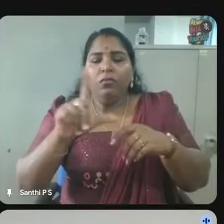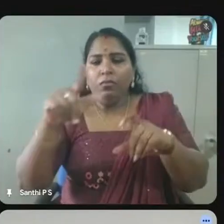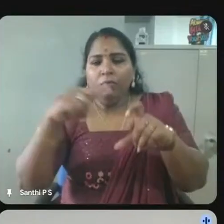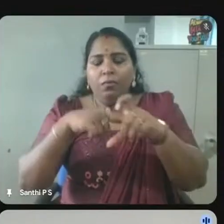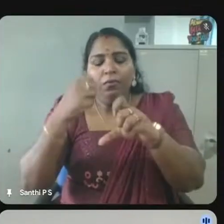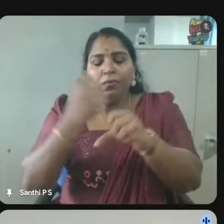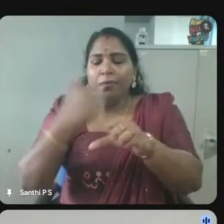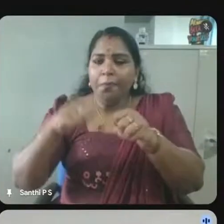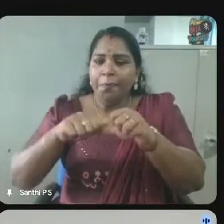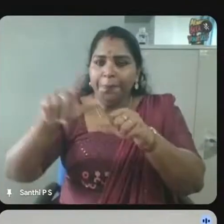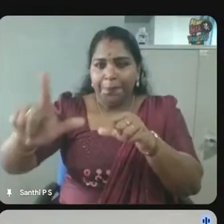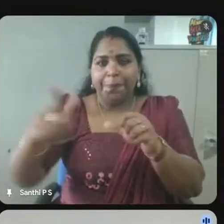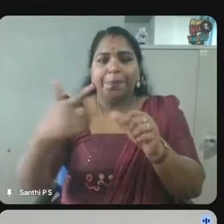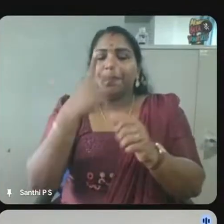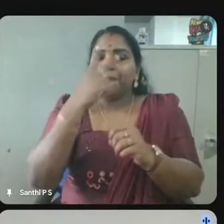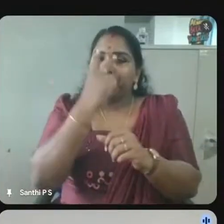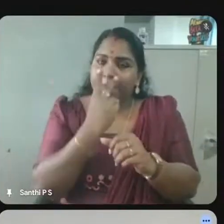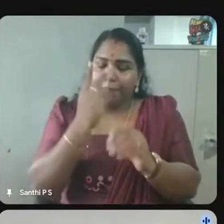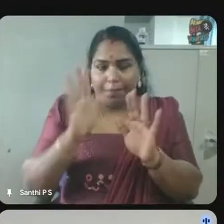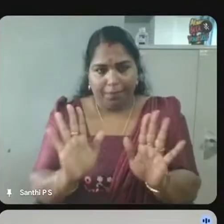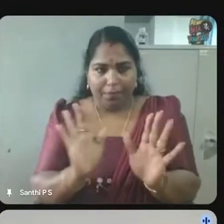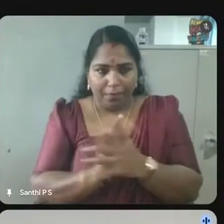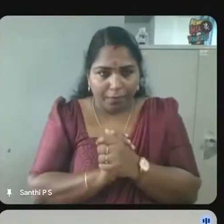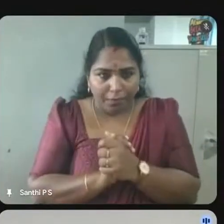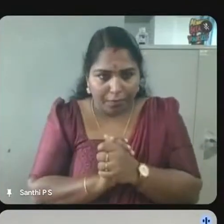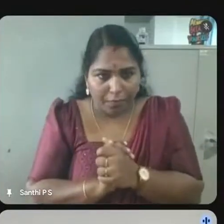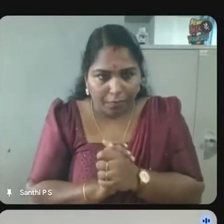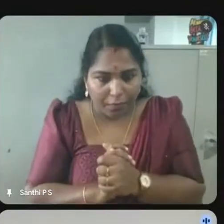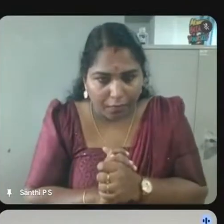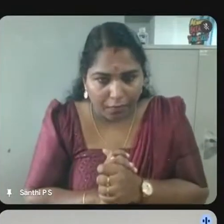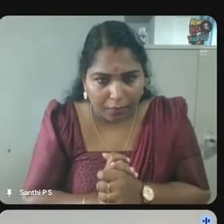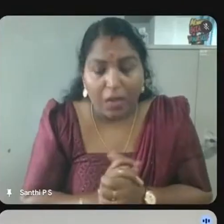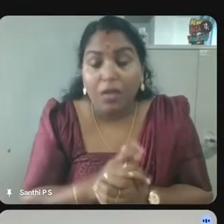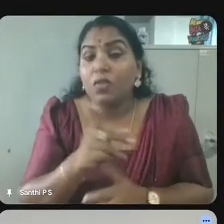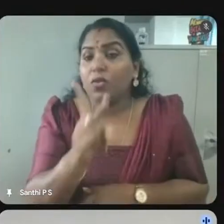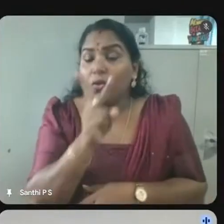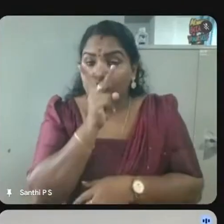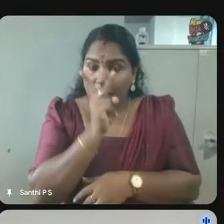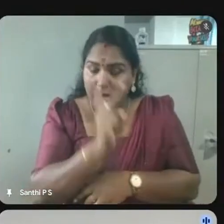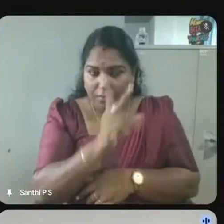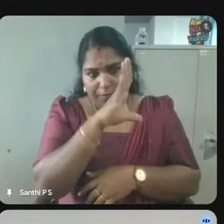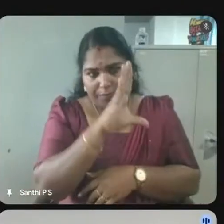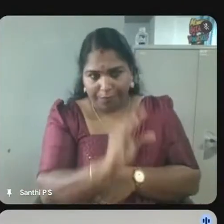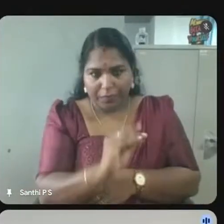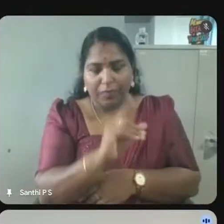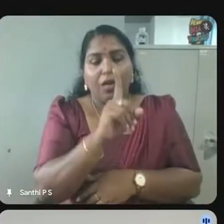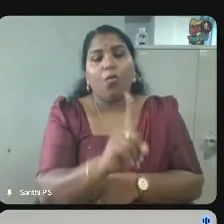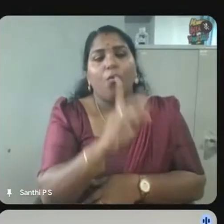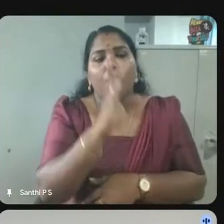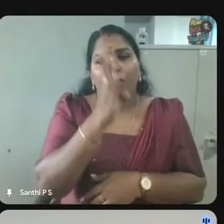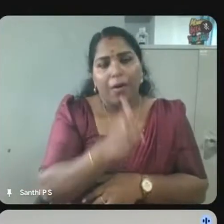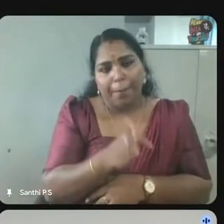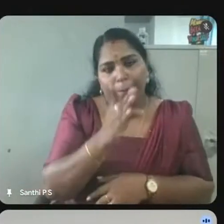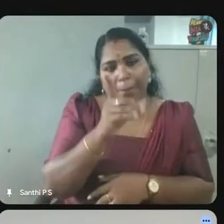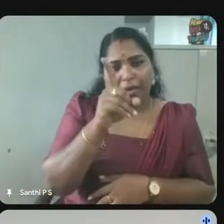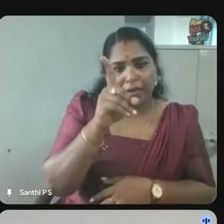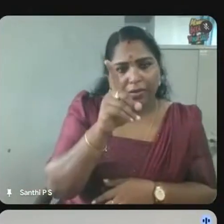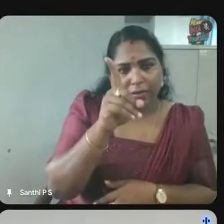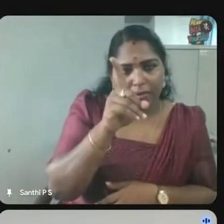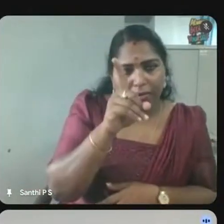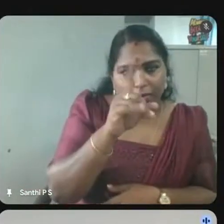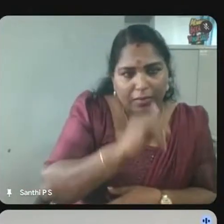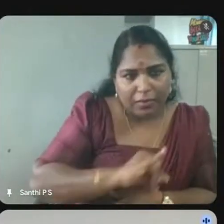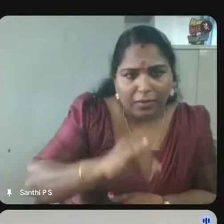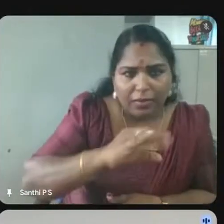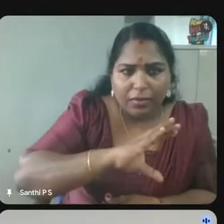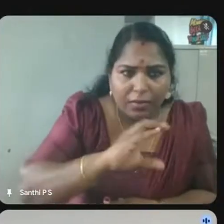ലെസ് ദാൻ 3/60 വരുന്നവരെ നമ്മൾ കാഴ്ച കുറവുള്ളവർ എന്ന് നമ്മൾ പറയുന്നു. ആൻഡ് 1/60 കുറവും ടോട്ടൽ